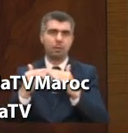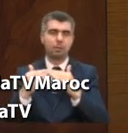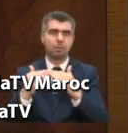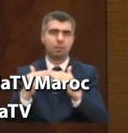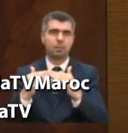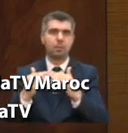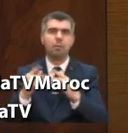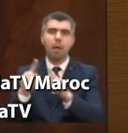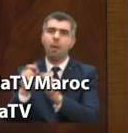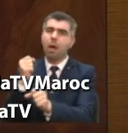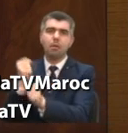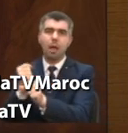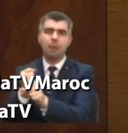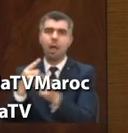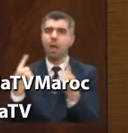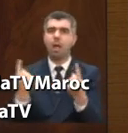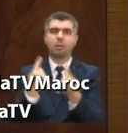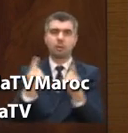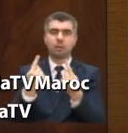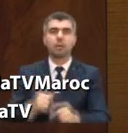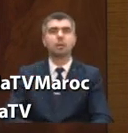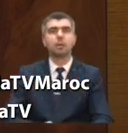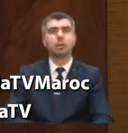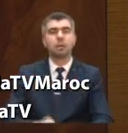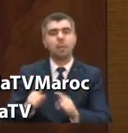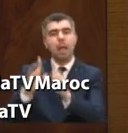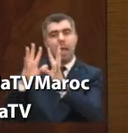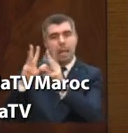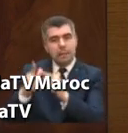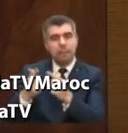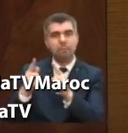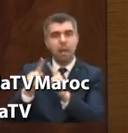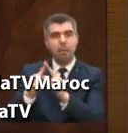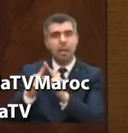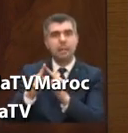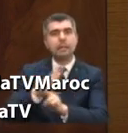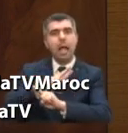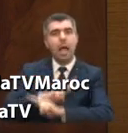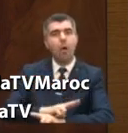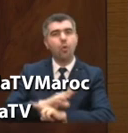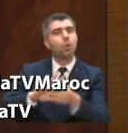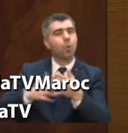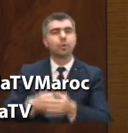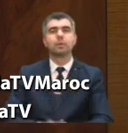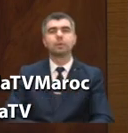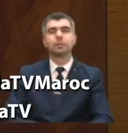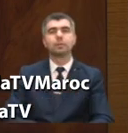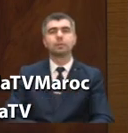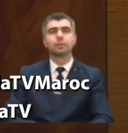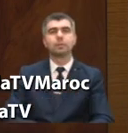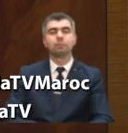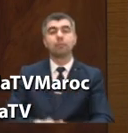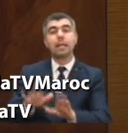لو كان يعني مزاولا لعمله، ومنها احتساب النقاط ديال التقاعد. بالنسبة للتدابير